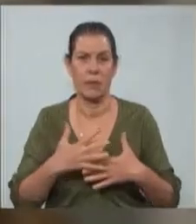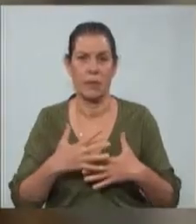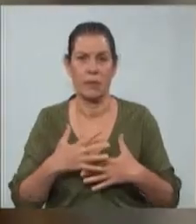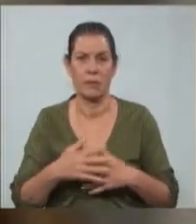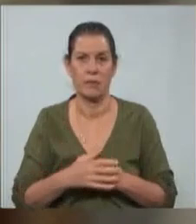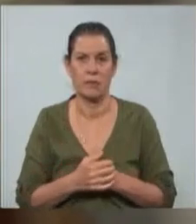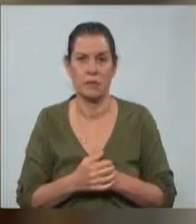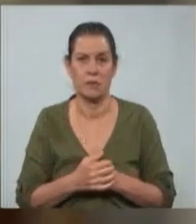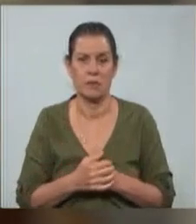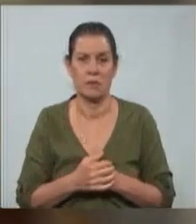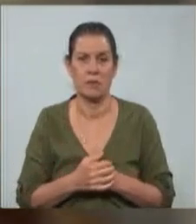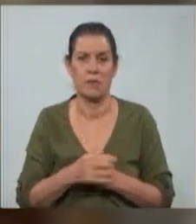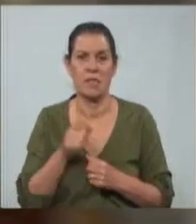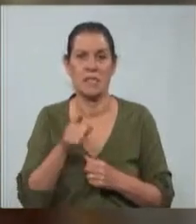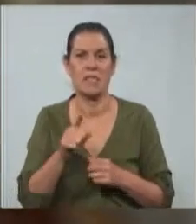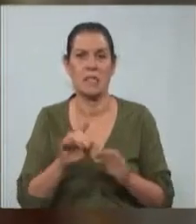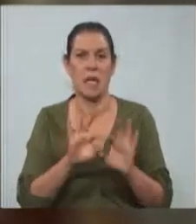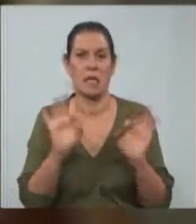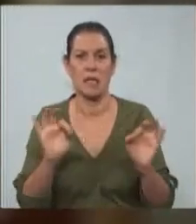הכל התחיל לפני חודשיים.